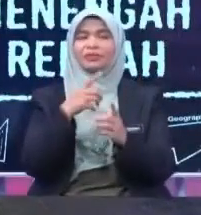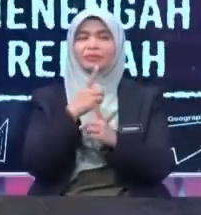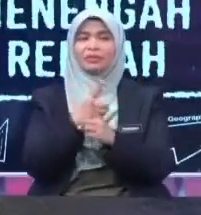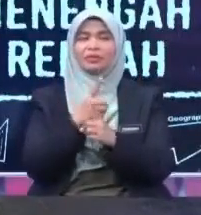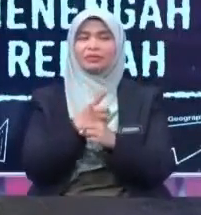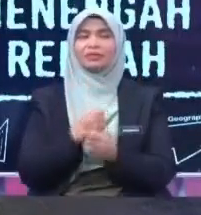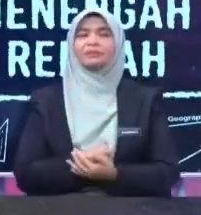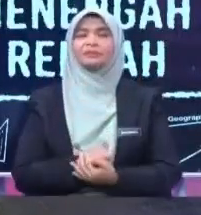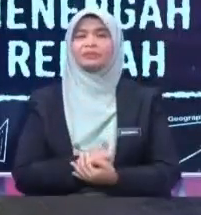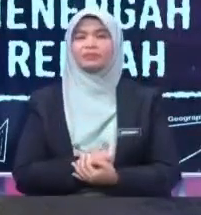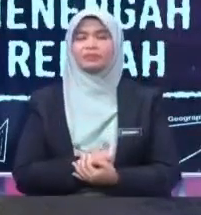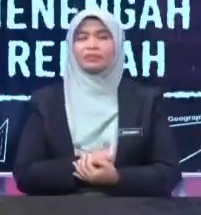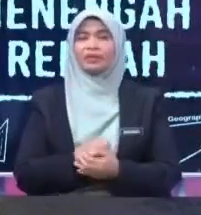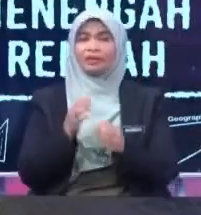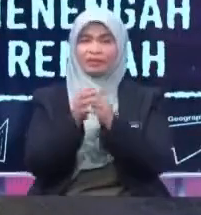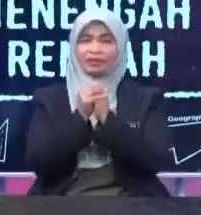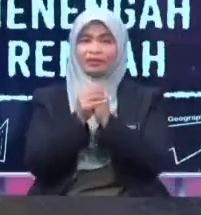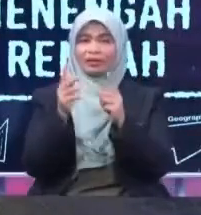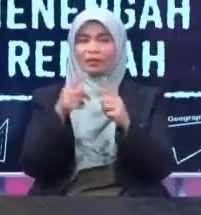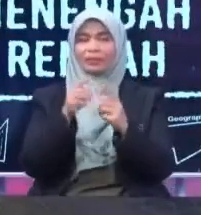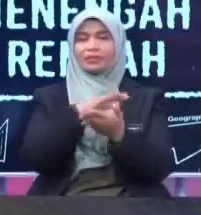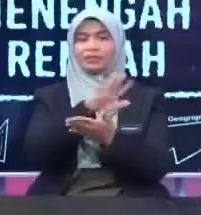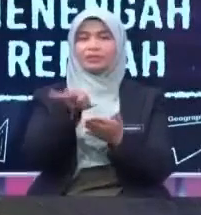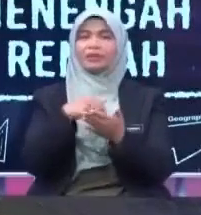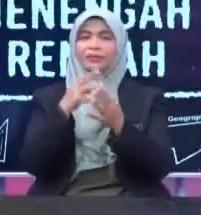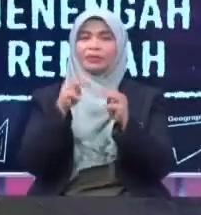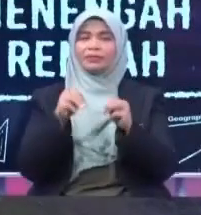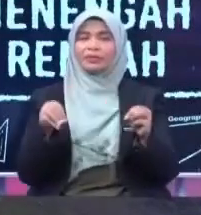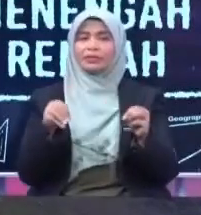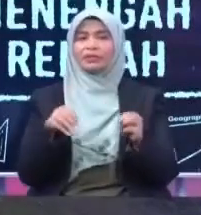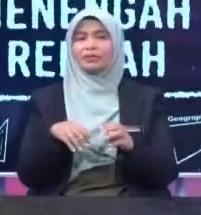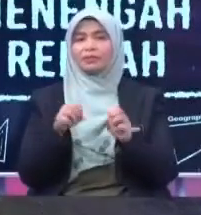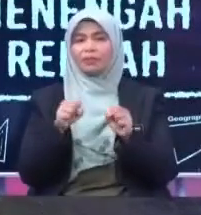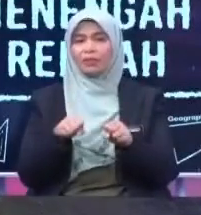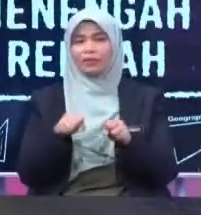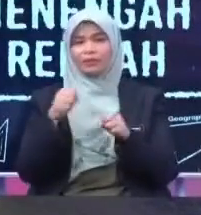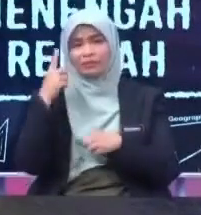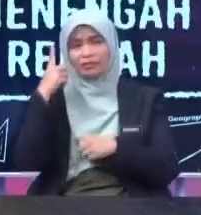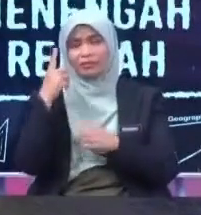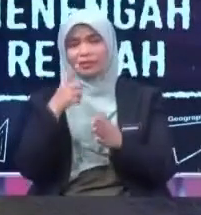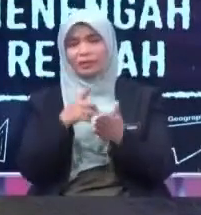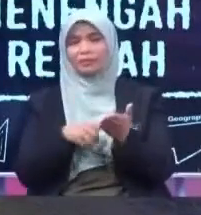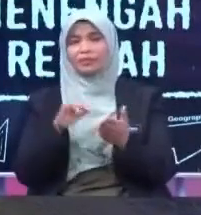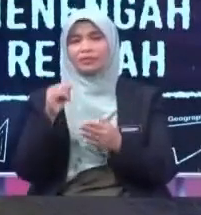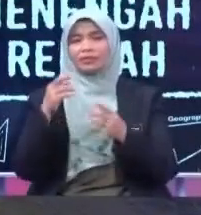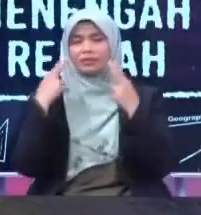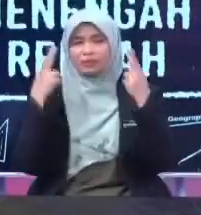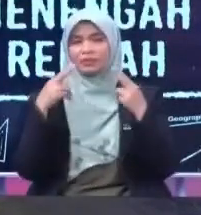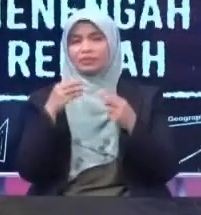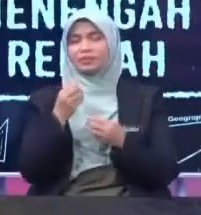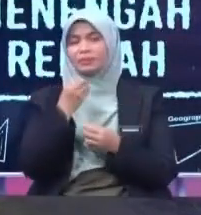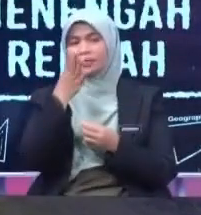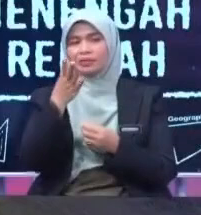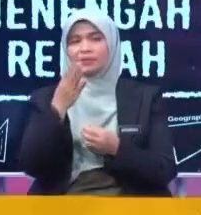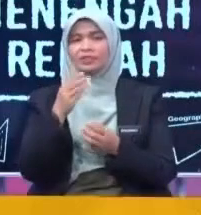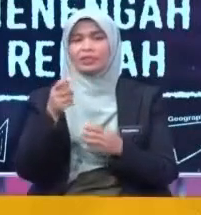markah, markah penuh. Jadi tahniah kepada semua murid-murid. Boleh faham apa yang Ustazah terang dan boleh faham apa yang Aiman tunjukkan